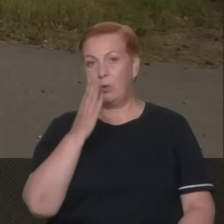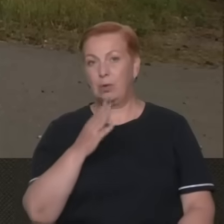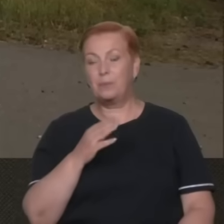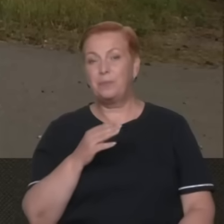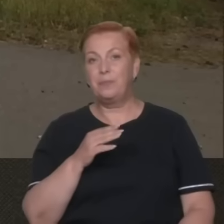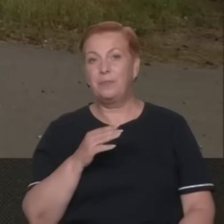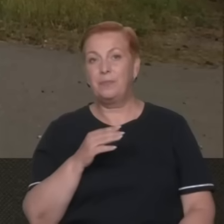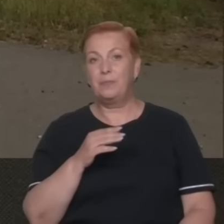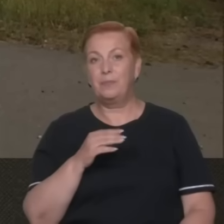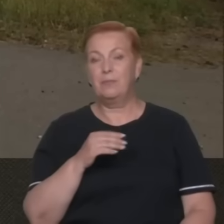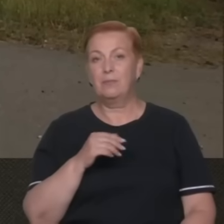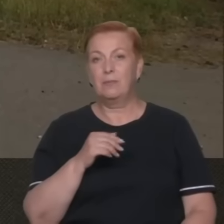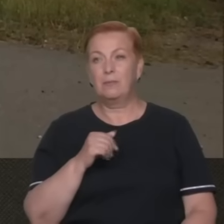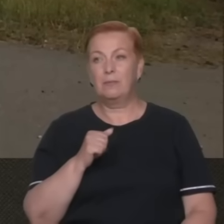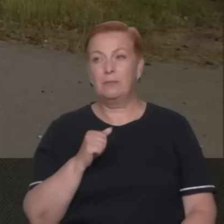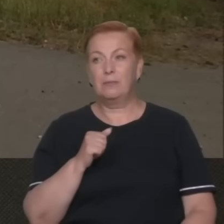Так, добре.